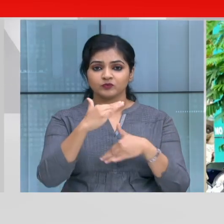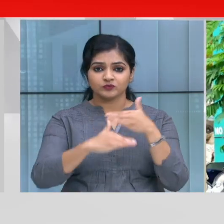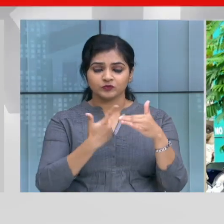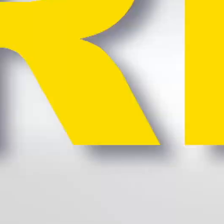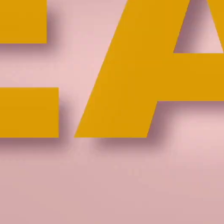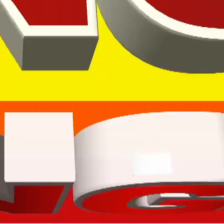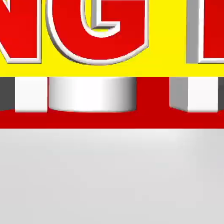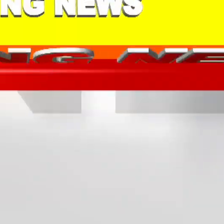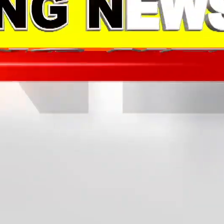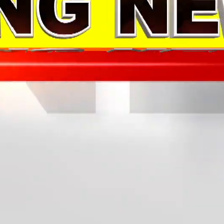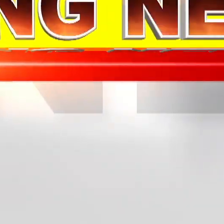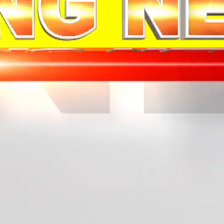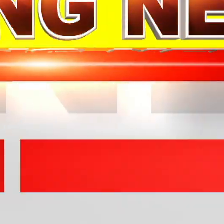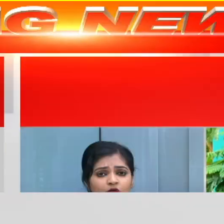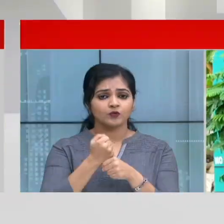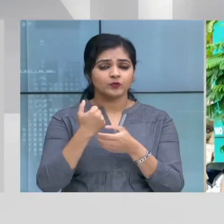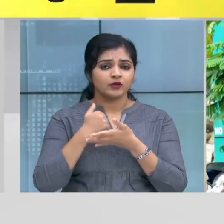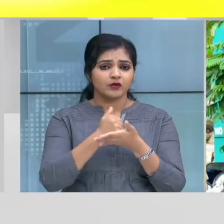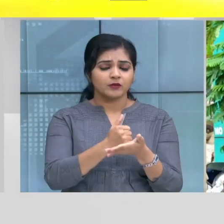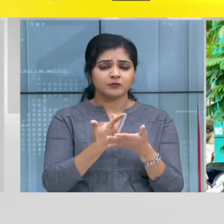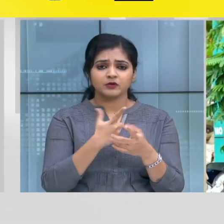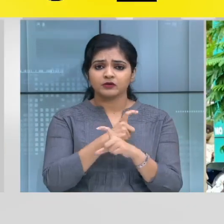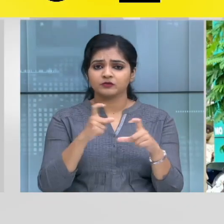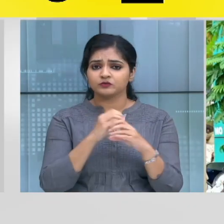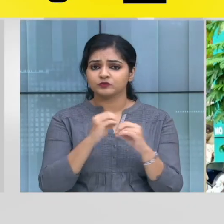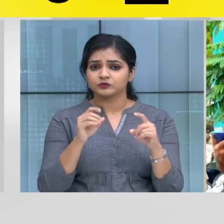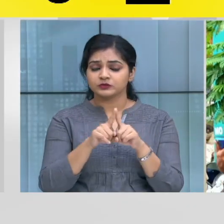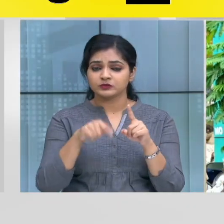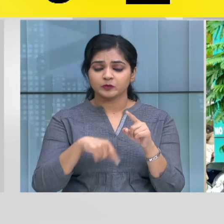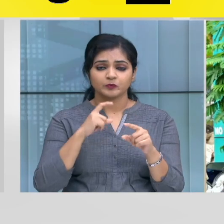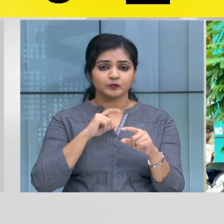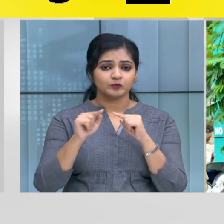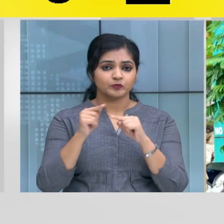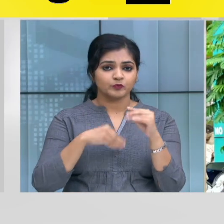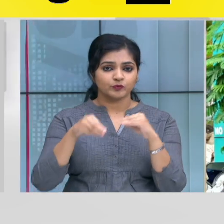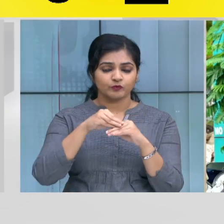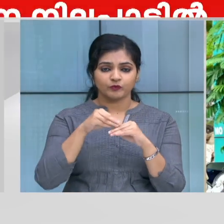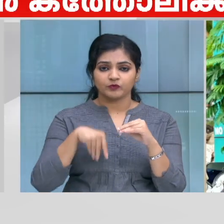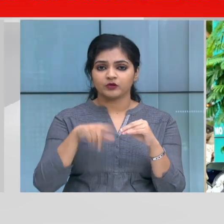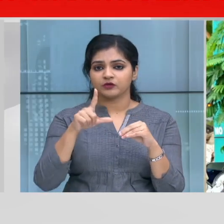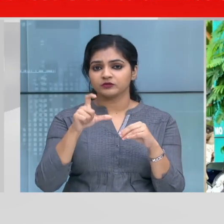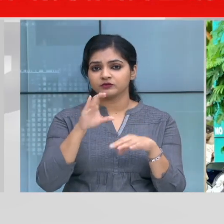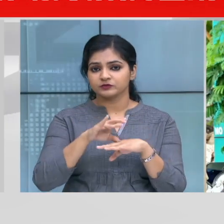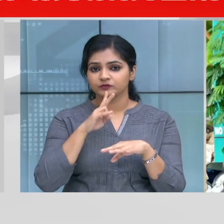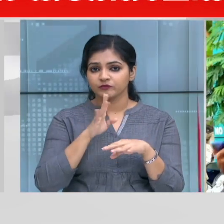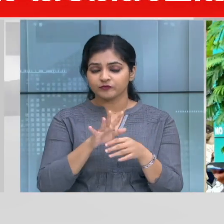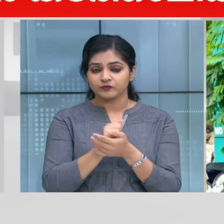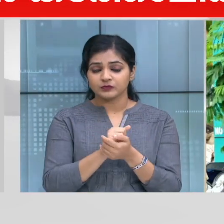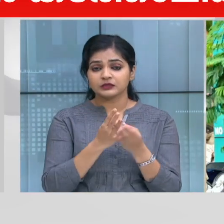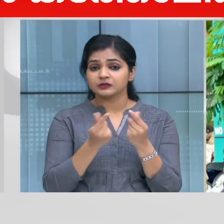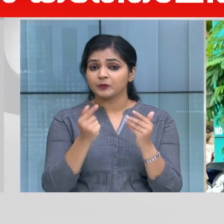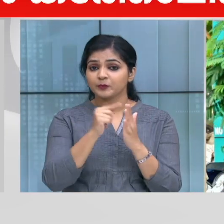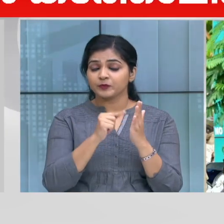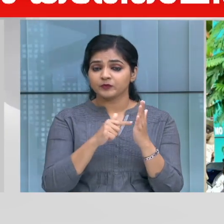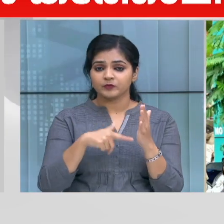സർക്കാർ അത്ര ഗൗരവകരമായ രീതിയിലുള്ള ഇടപെടലുകൾ നടത്തിയിട്ടില്ലെന്ന വിമർശനം ഉന്നയിക്കുന്നുണ്ട്. എന്നാൽ ചില കാര്യങ്ങളെല്ലാം സർക്കാരിന്റെ